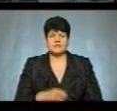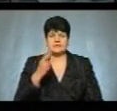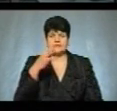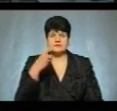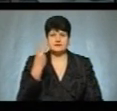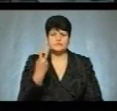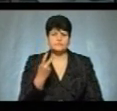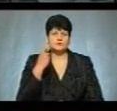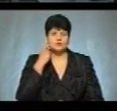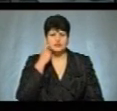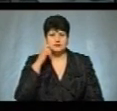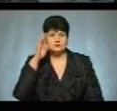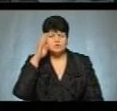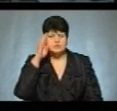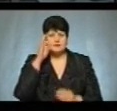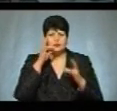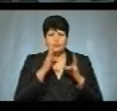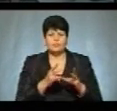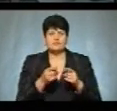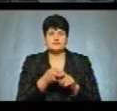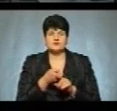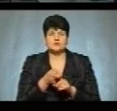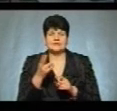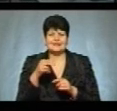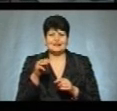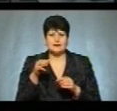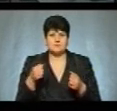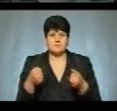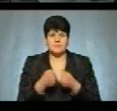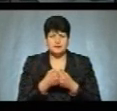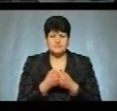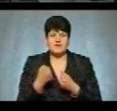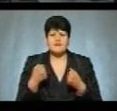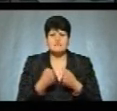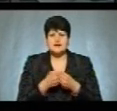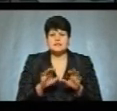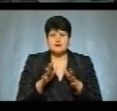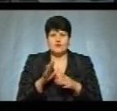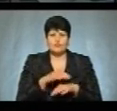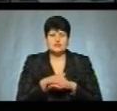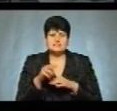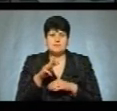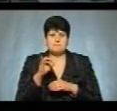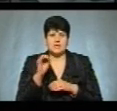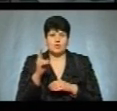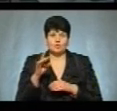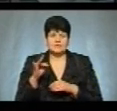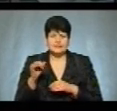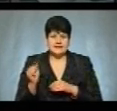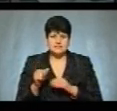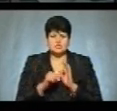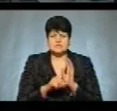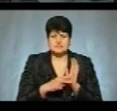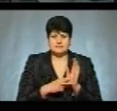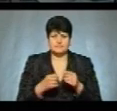Тридцятидворічний чоловік травмувався внаслідок дорожньо-транспортної пригоди у Тернополі. Аварія трапилась на вулиці Миколинецька, 67.